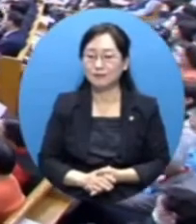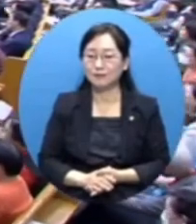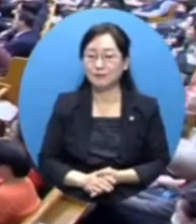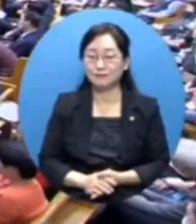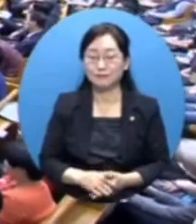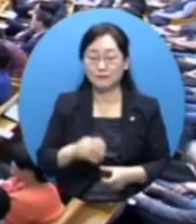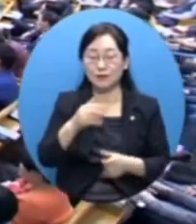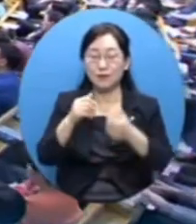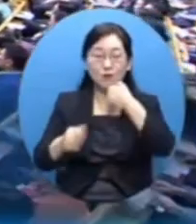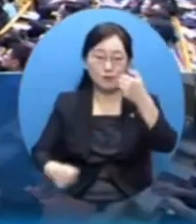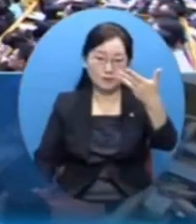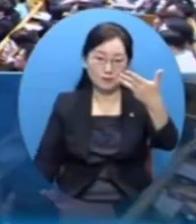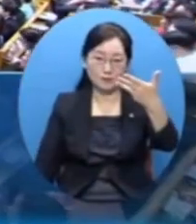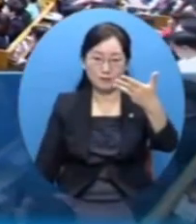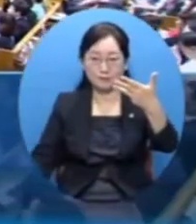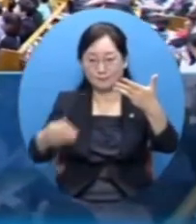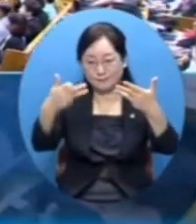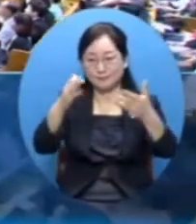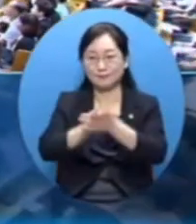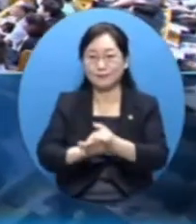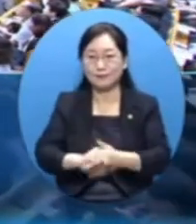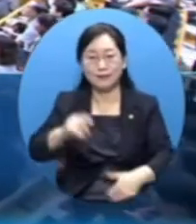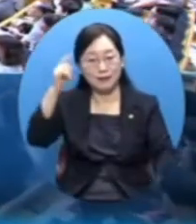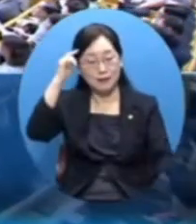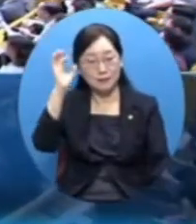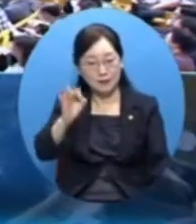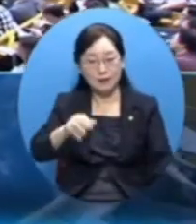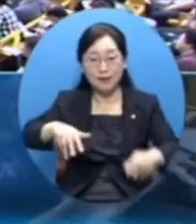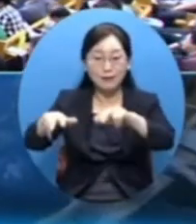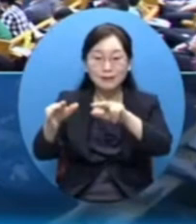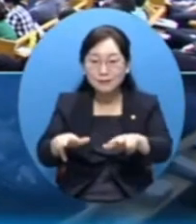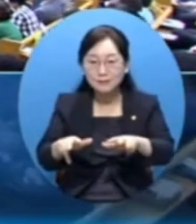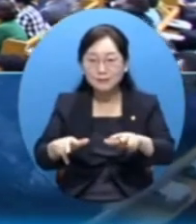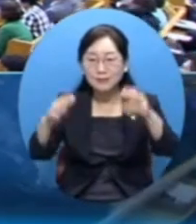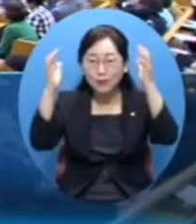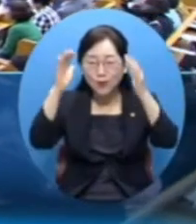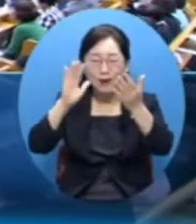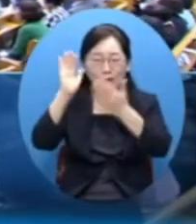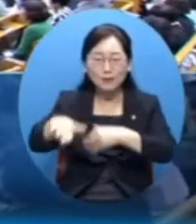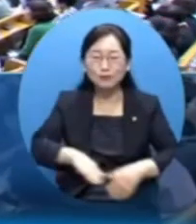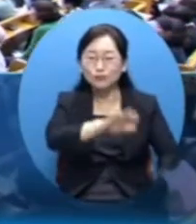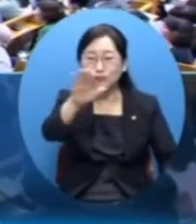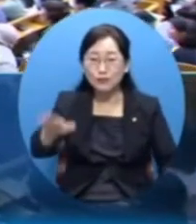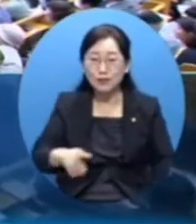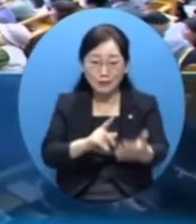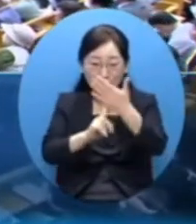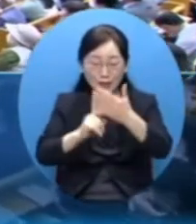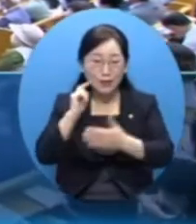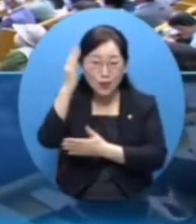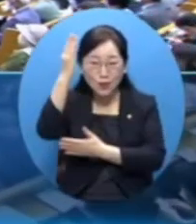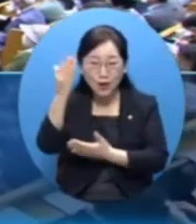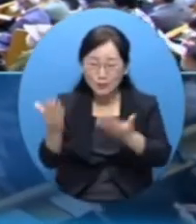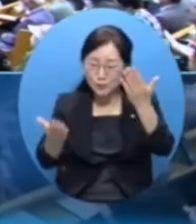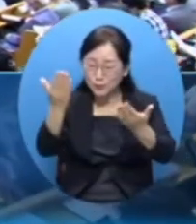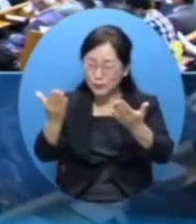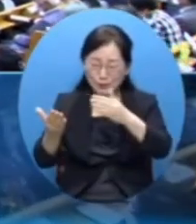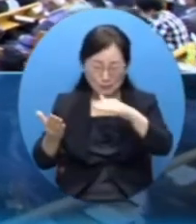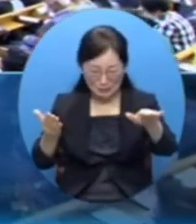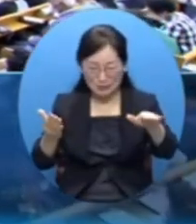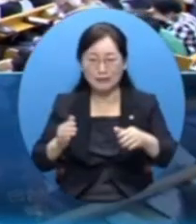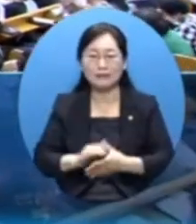성경 로마서 8장 18절은 말씀합니다 생각하건데 현재 권한은 장차 우리에게 나타날 영광과 비교할 수